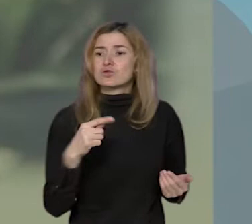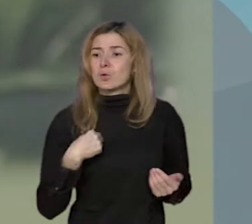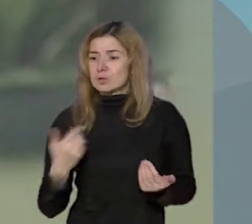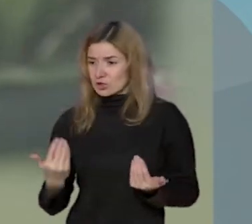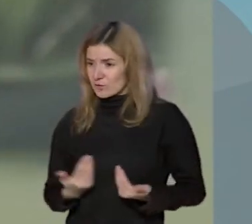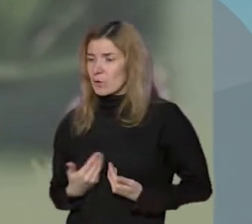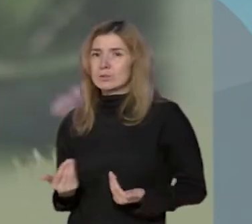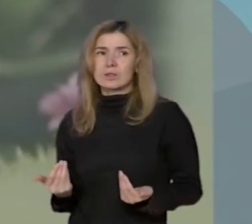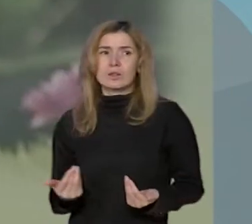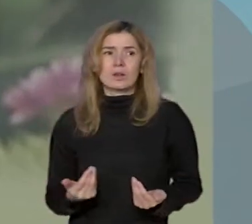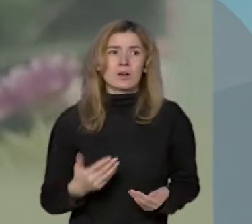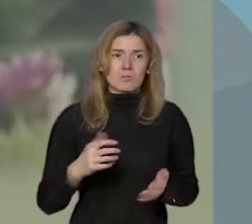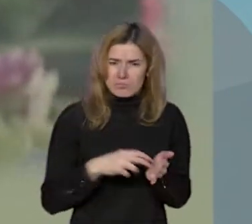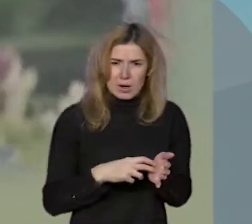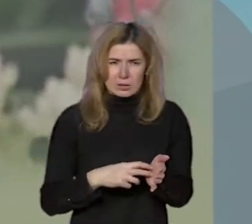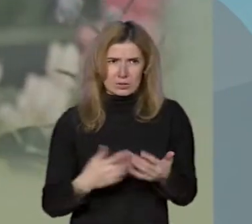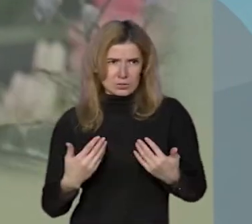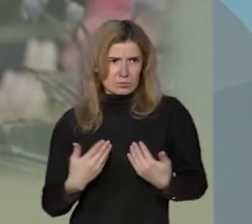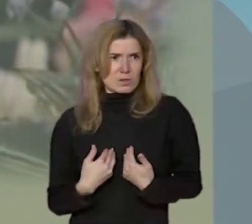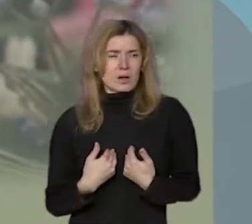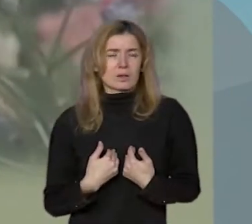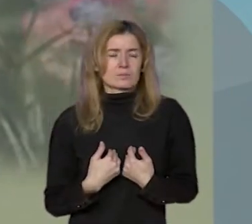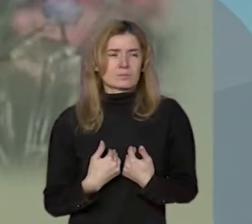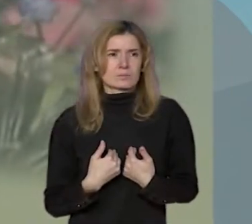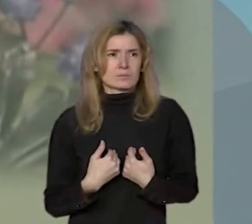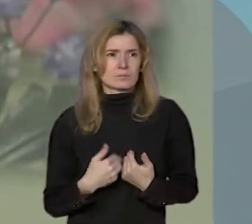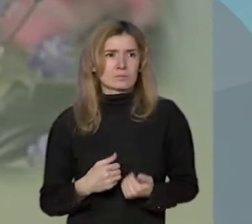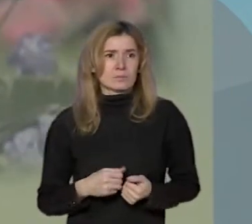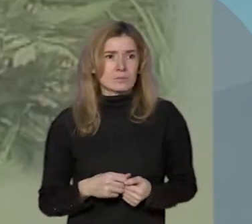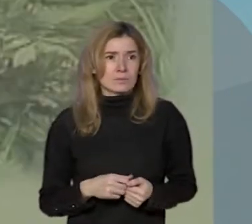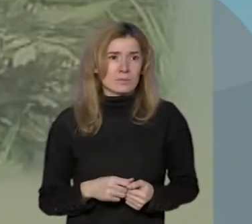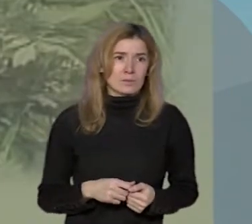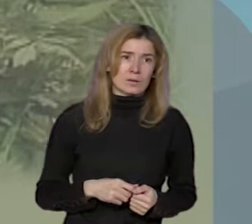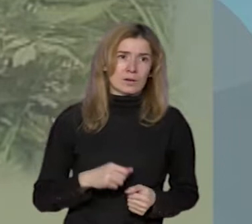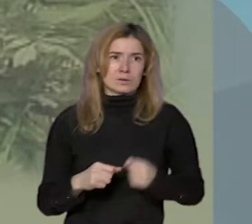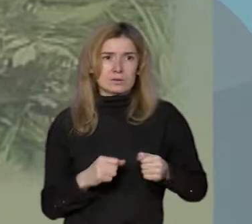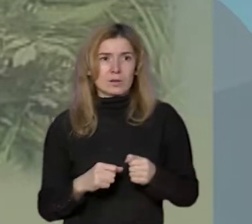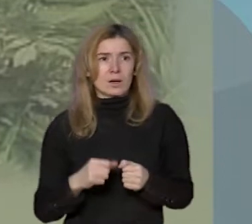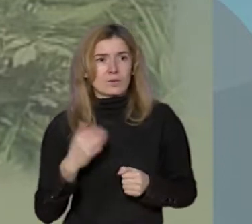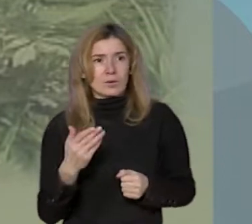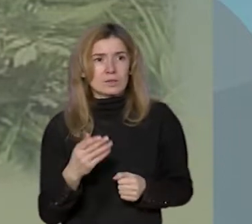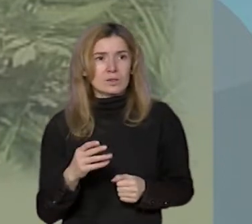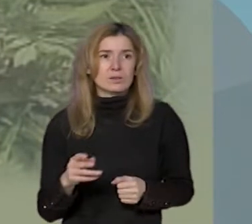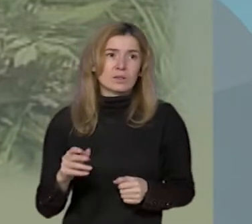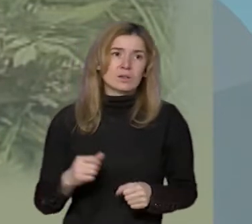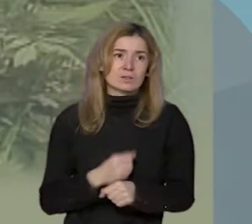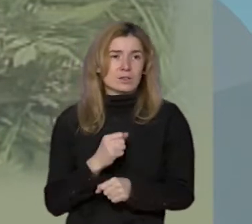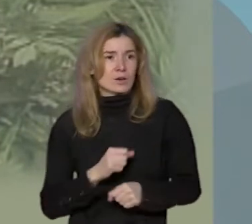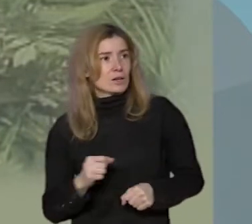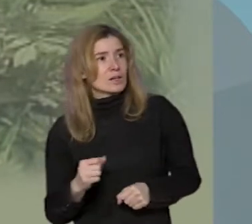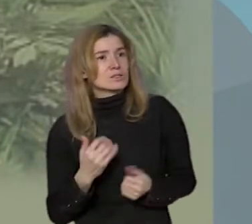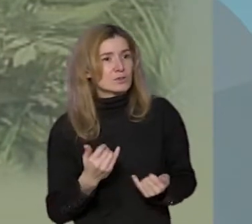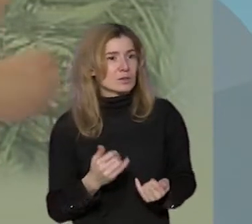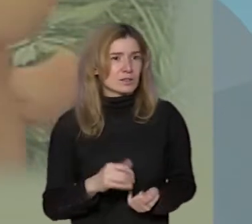что здесь живет, боится пусть меня. Раз грибок, два грибок, в кузовок